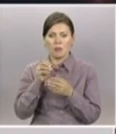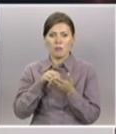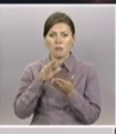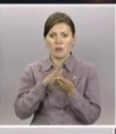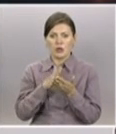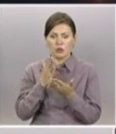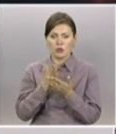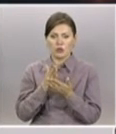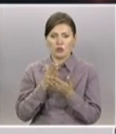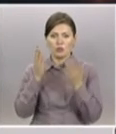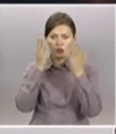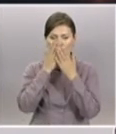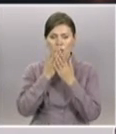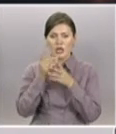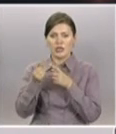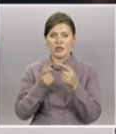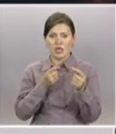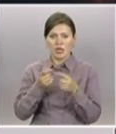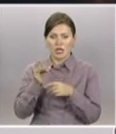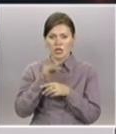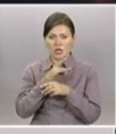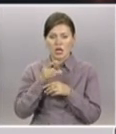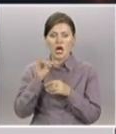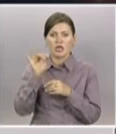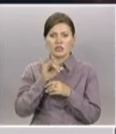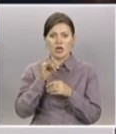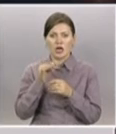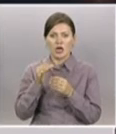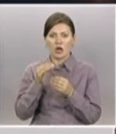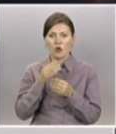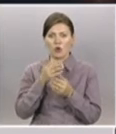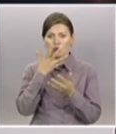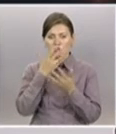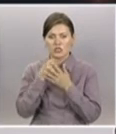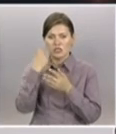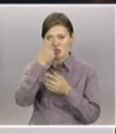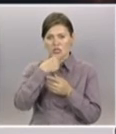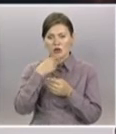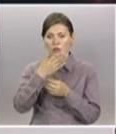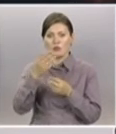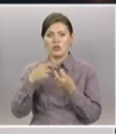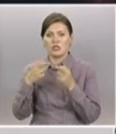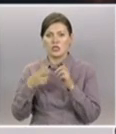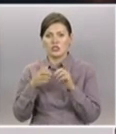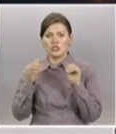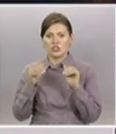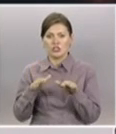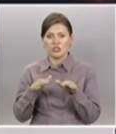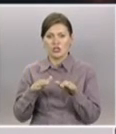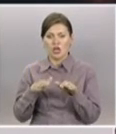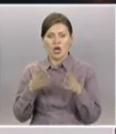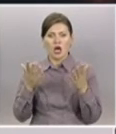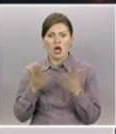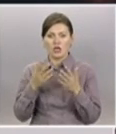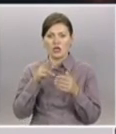Ол Қазақстан мұсылман діни басқармасы. Әрине, қажылық мәселесі, олар өздері жеке бұл мәселені шешеді. Қанша квота,